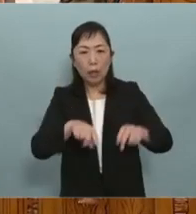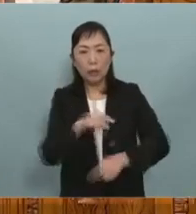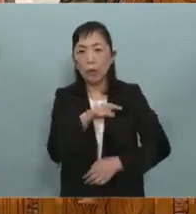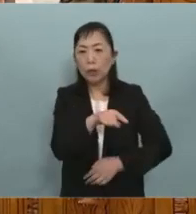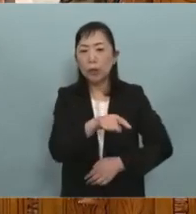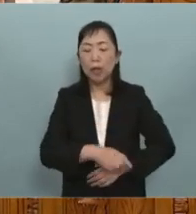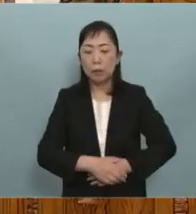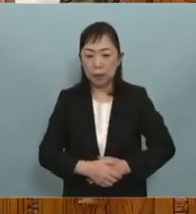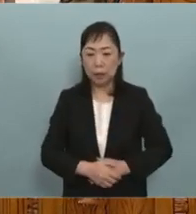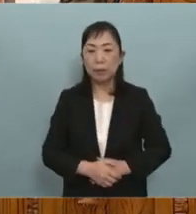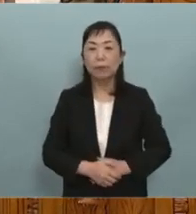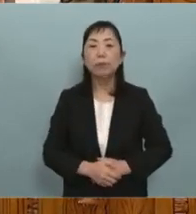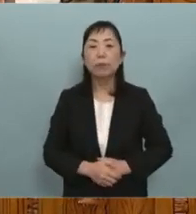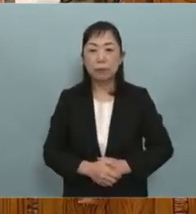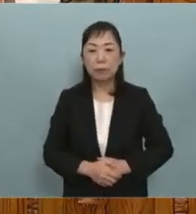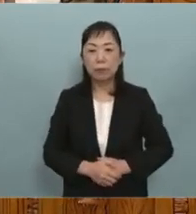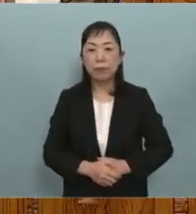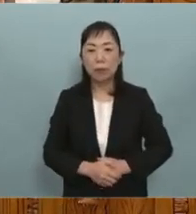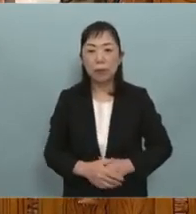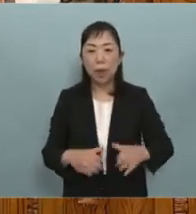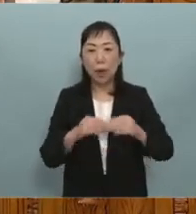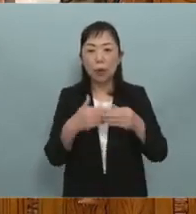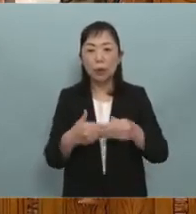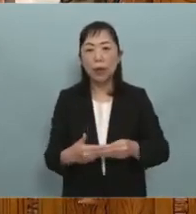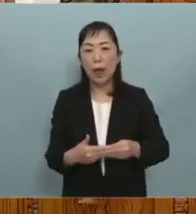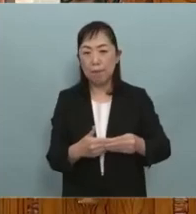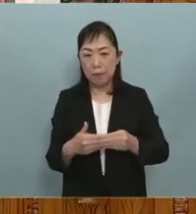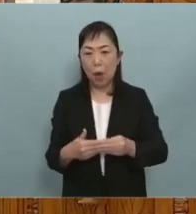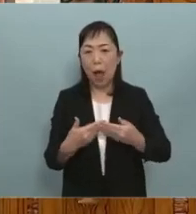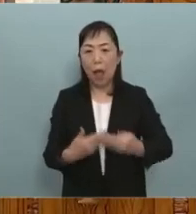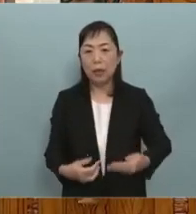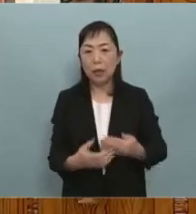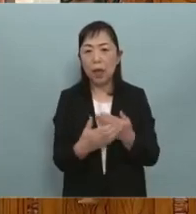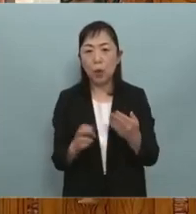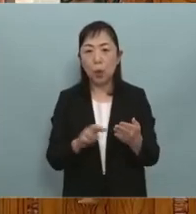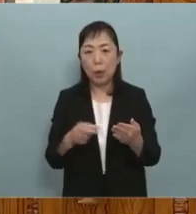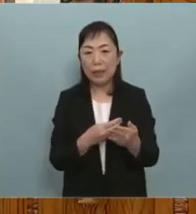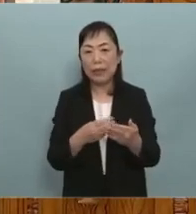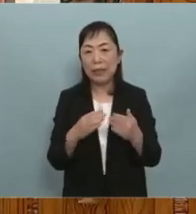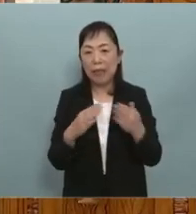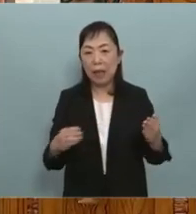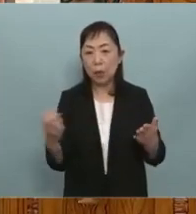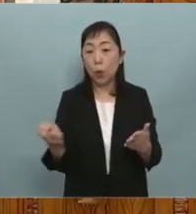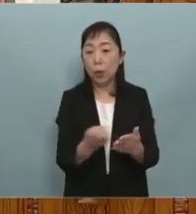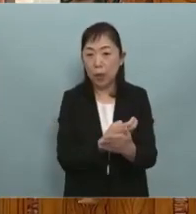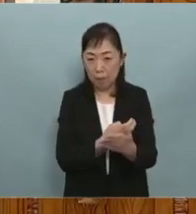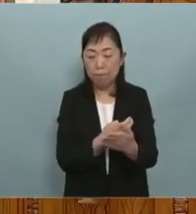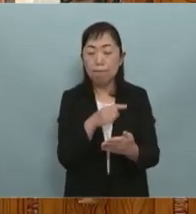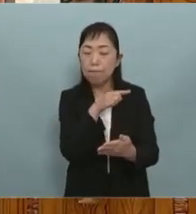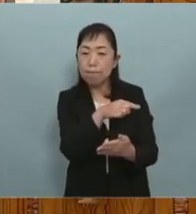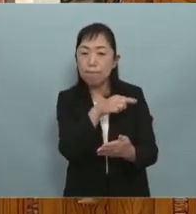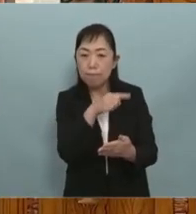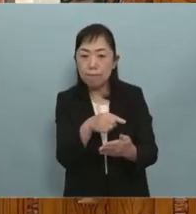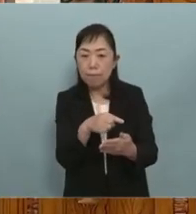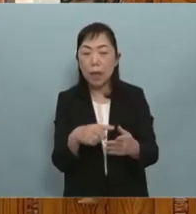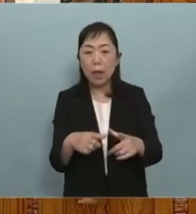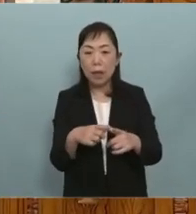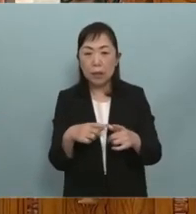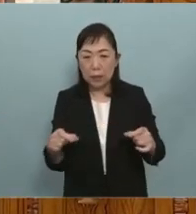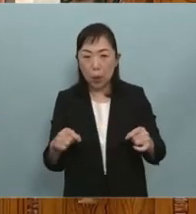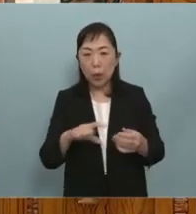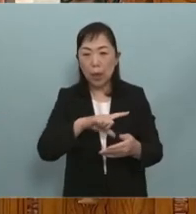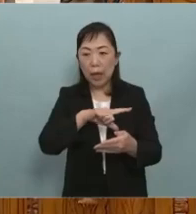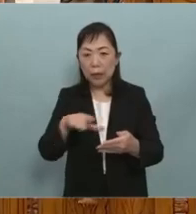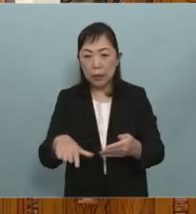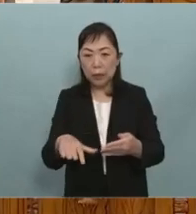追求しておりますこれは国連安保決議反であり我が国にのみならず地域国際社会の平和